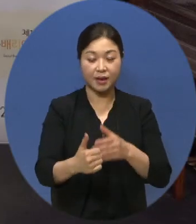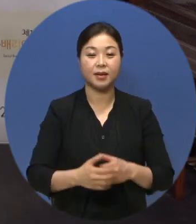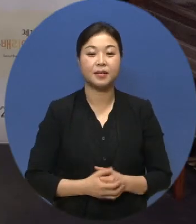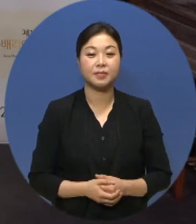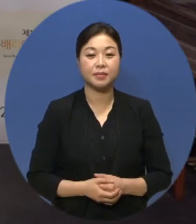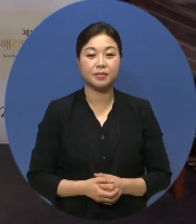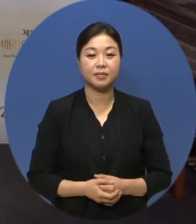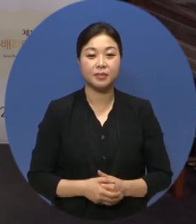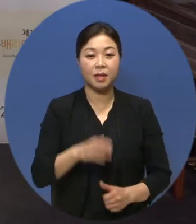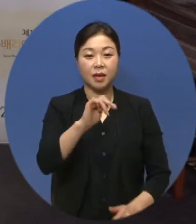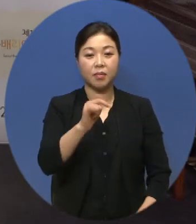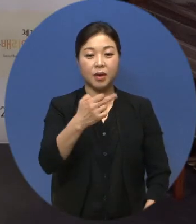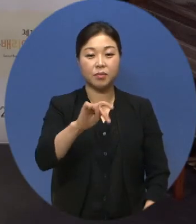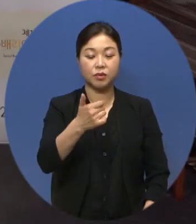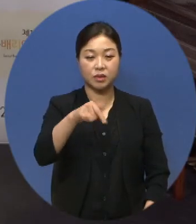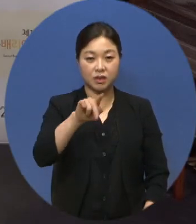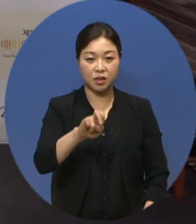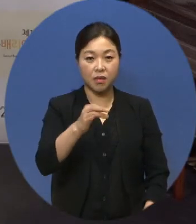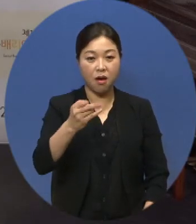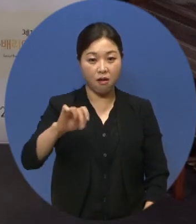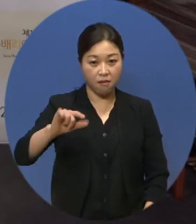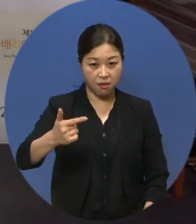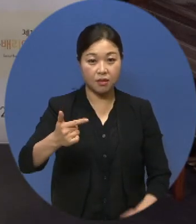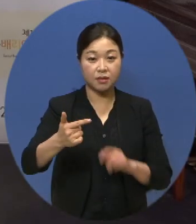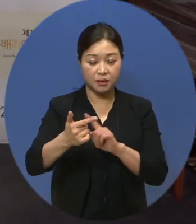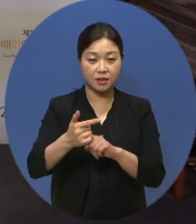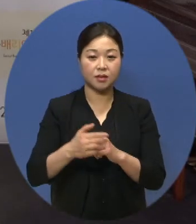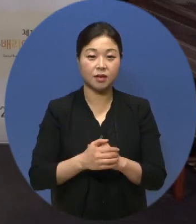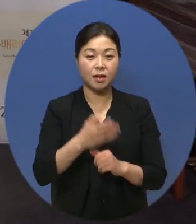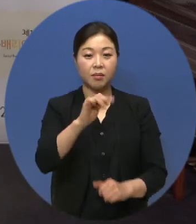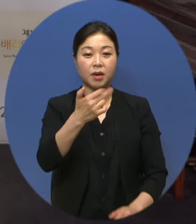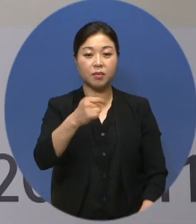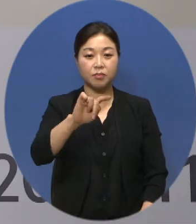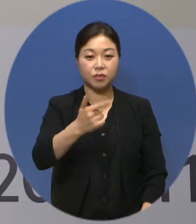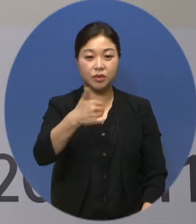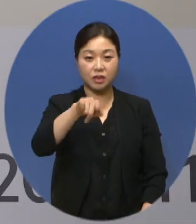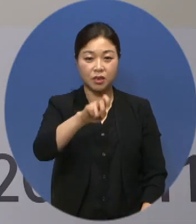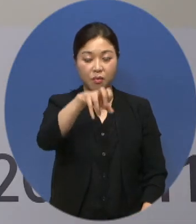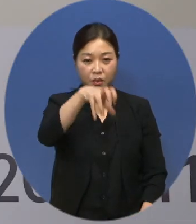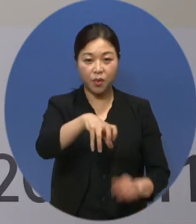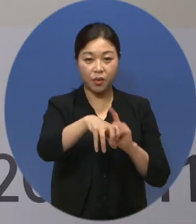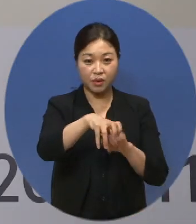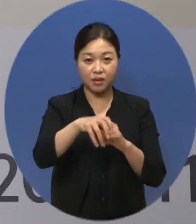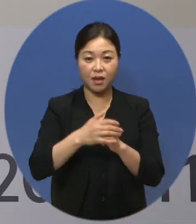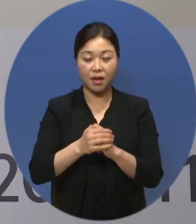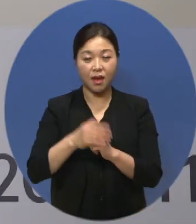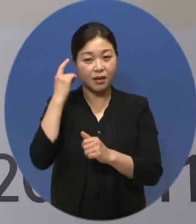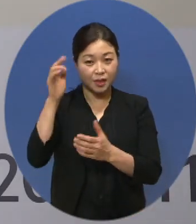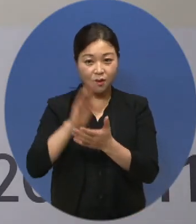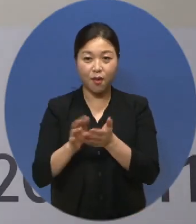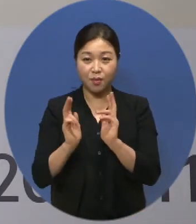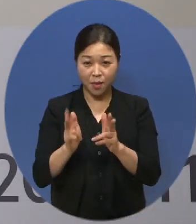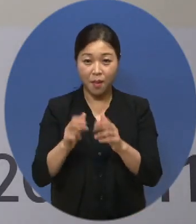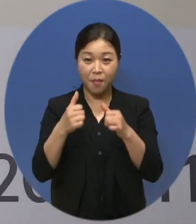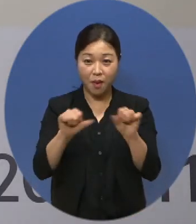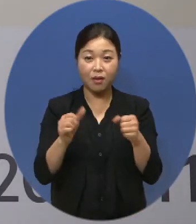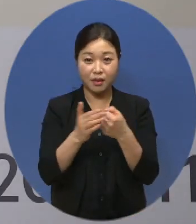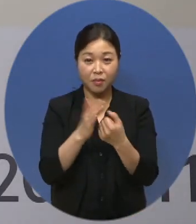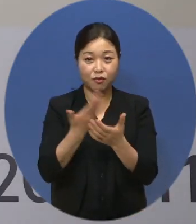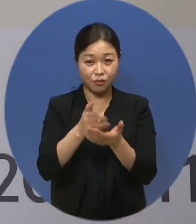네, 그 판문점 에어컨은 판문점에 에어컨이 고장나서 고치러 온 이제 수리기사의